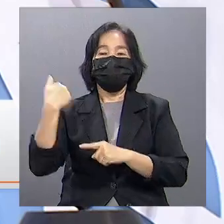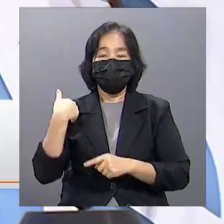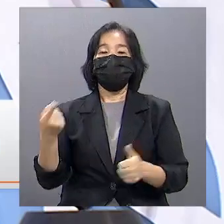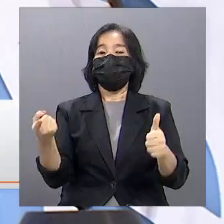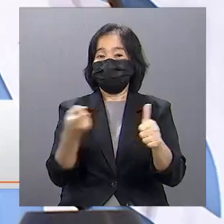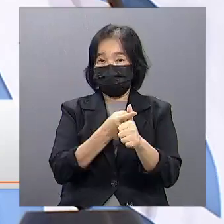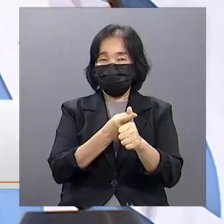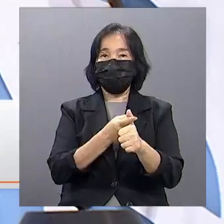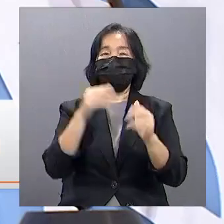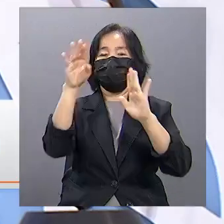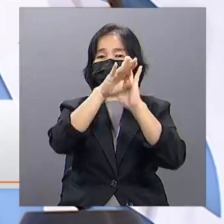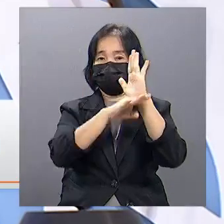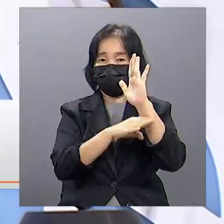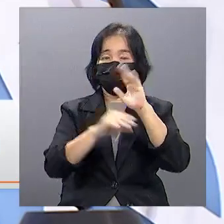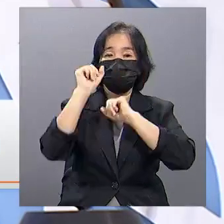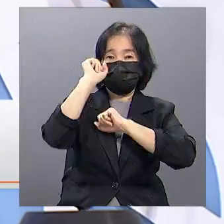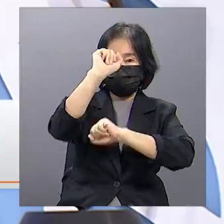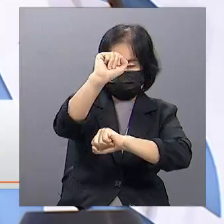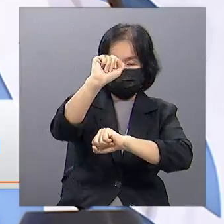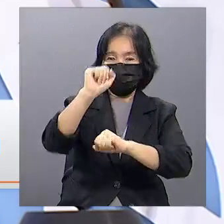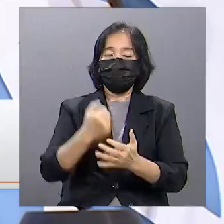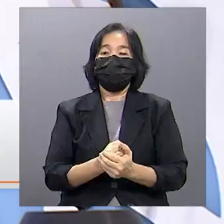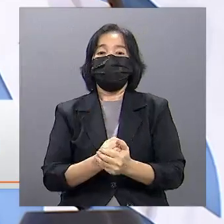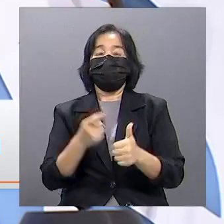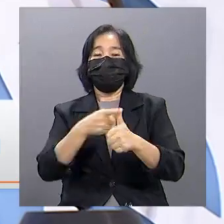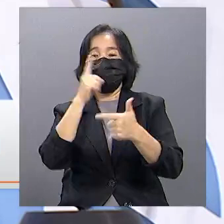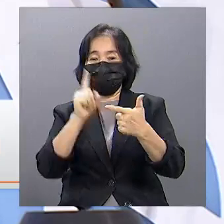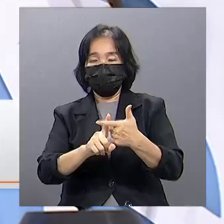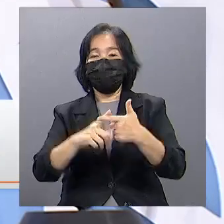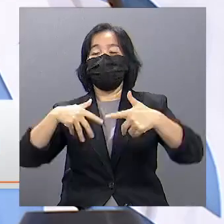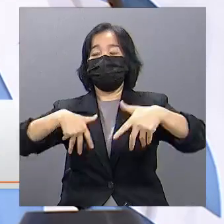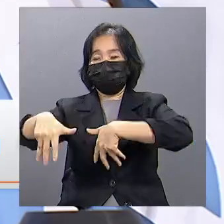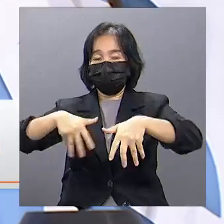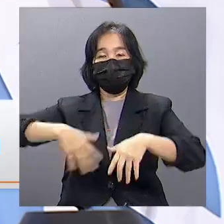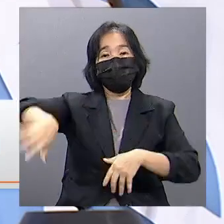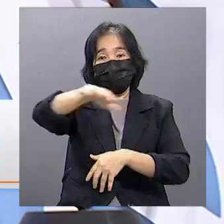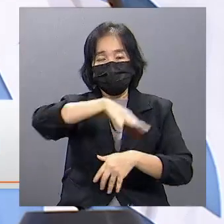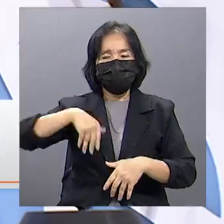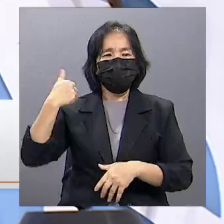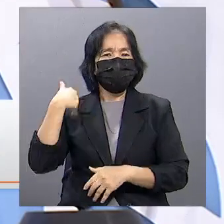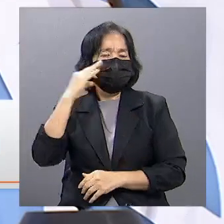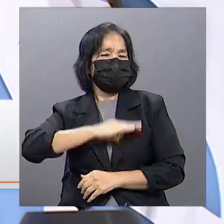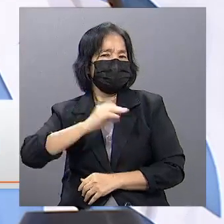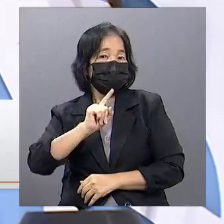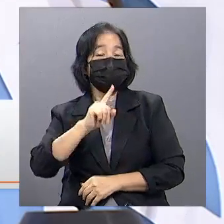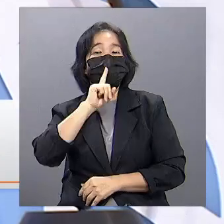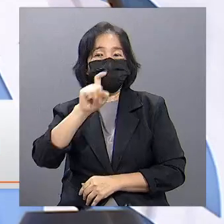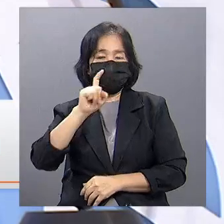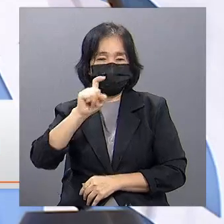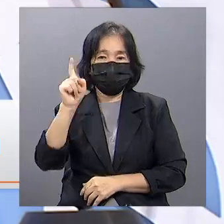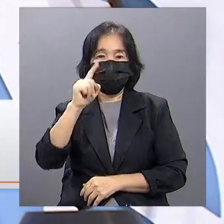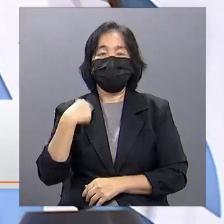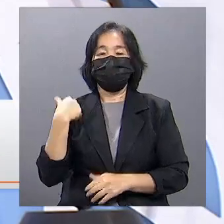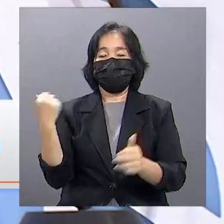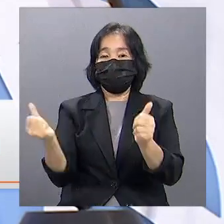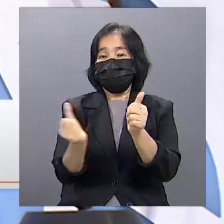ในเรื่องของการออกนโยบายหรือแม้กระทั่งในภาคประชาชนภาพโดยรวมจะเป็นอย่างไรเดี๋ยวเราไปฟังกันต่อนะคะจากผู้ช่วยศาสตราจารย์ดร.